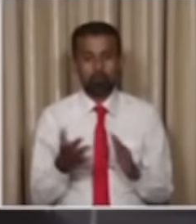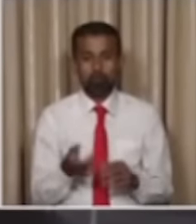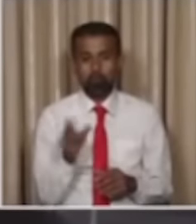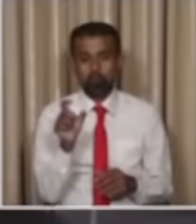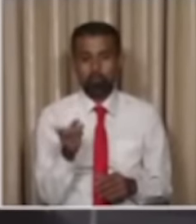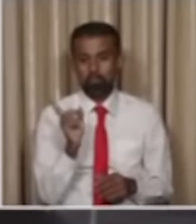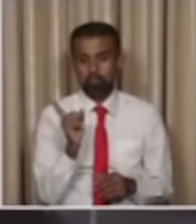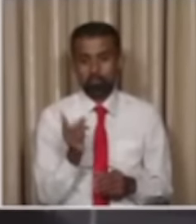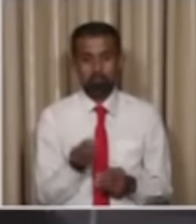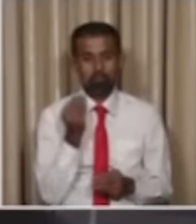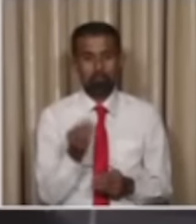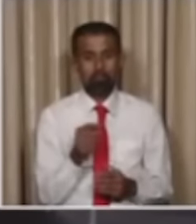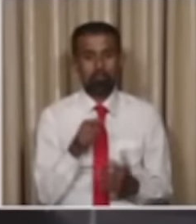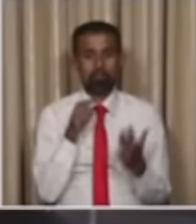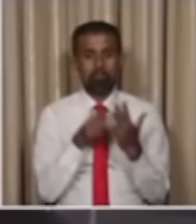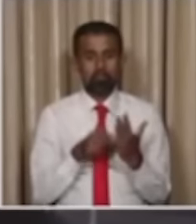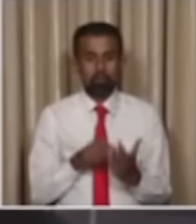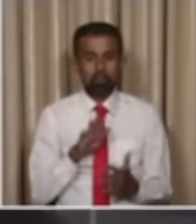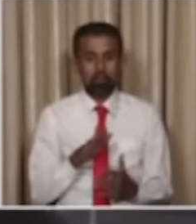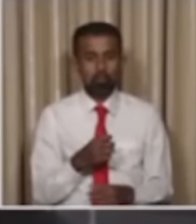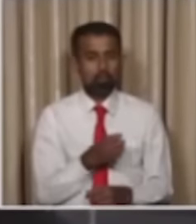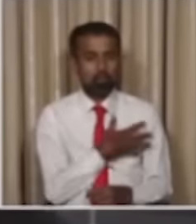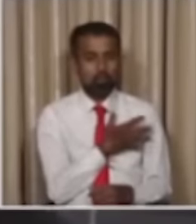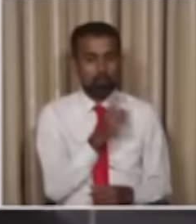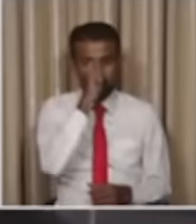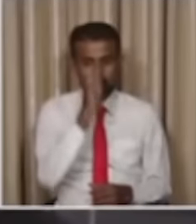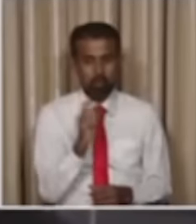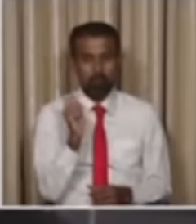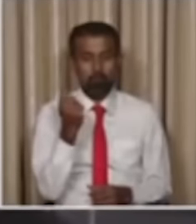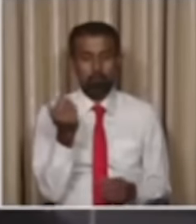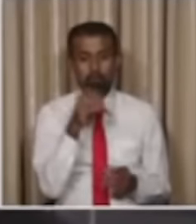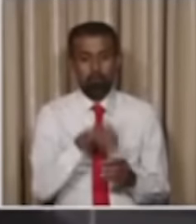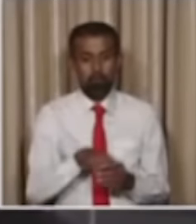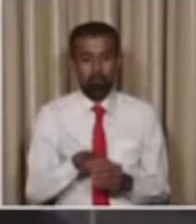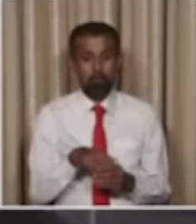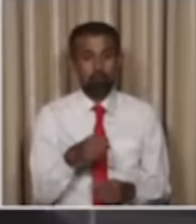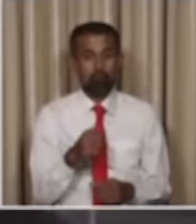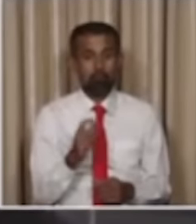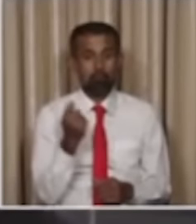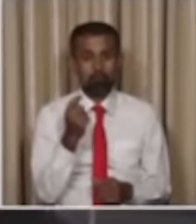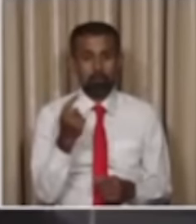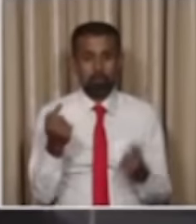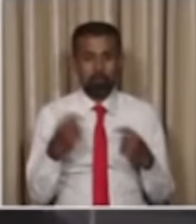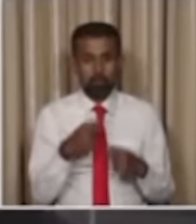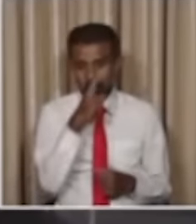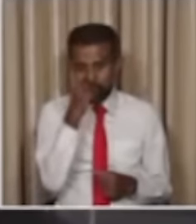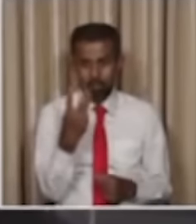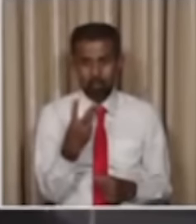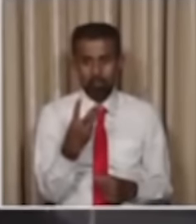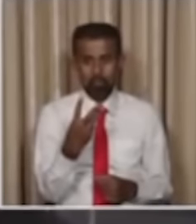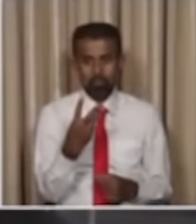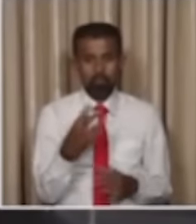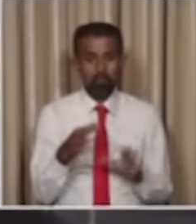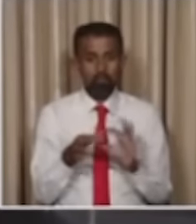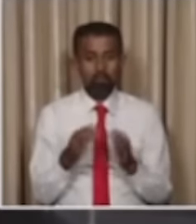දඩුවම් දීම තමයි ඉලක්ක විය යුත්තේ. ගෝඨාභය රාජපක්ෂ මහතා බලයට ආවේ, බලයට ඇවිල්ලා මාස තුනකින් මේකට